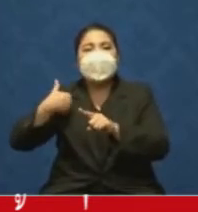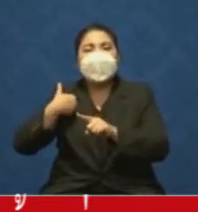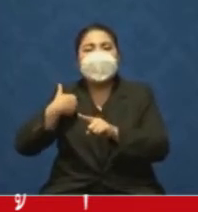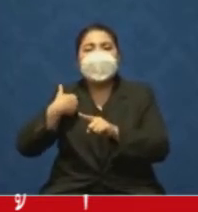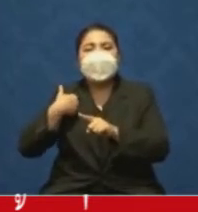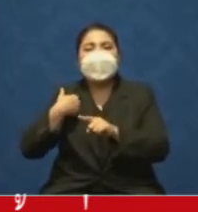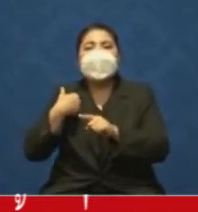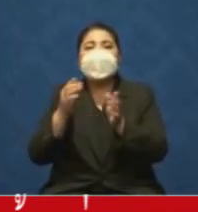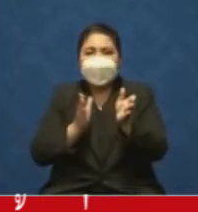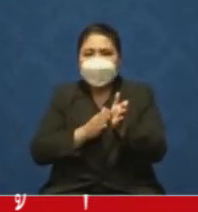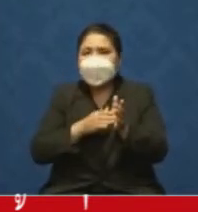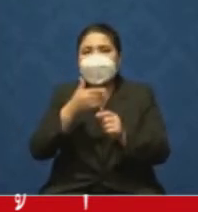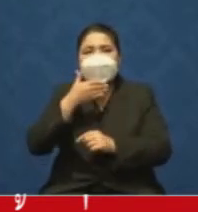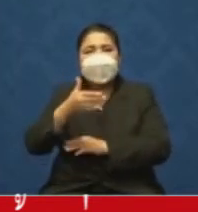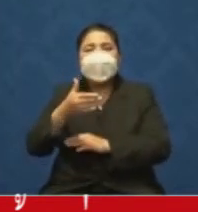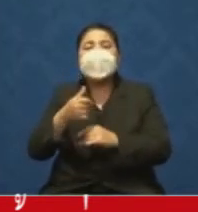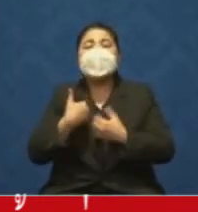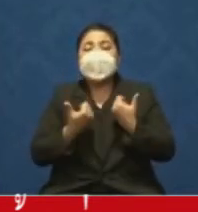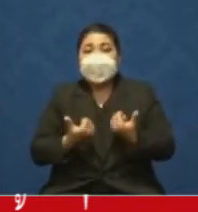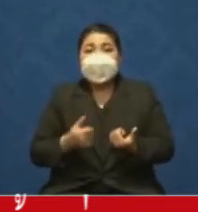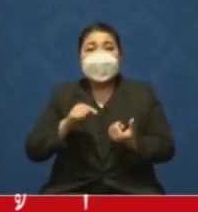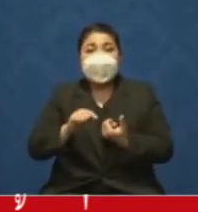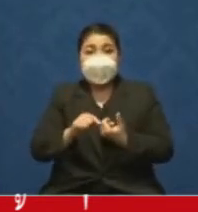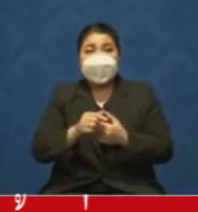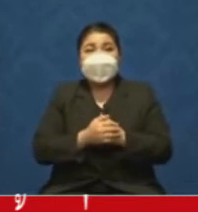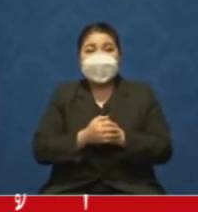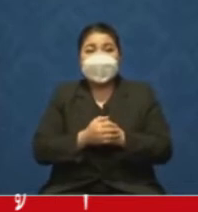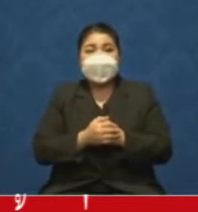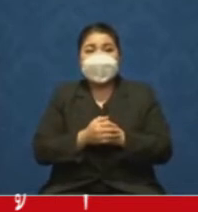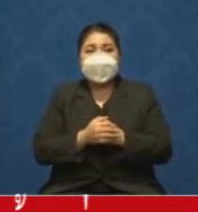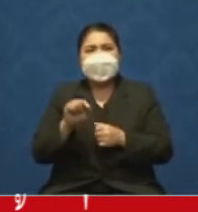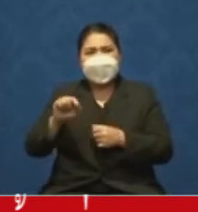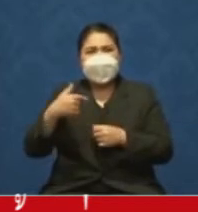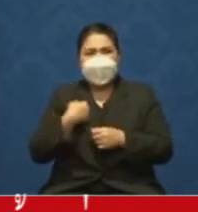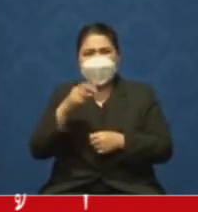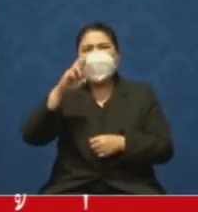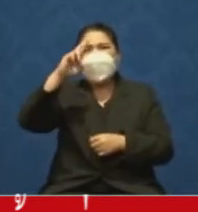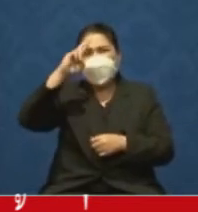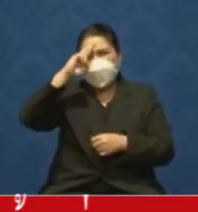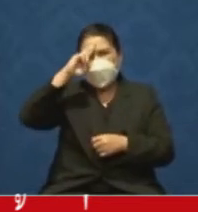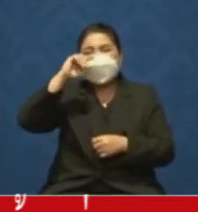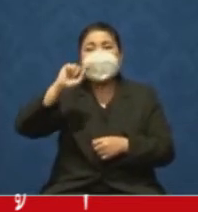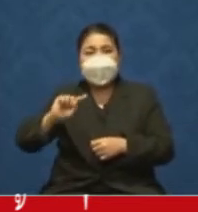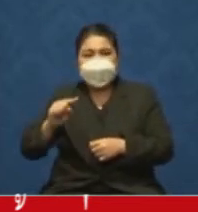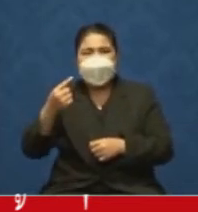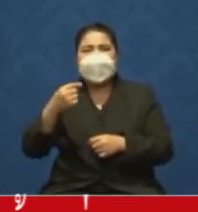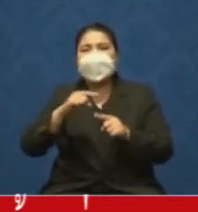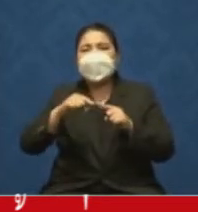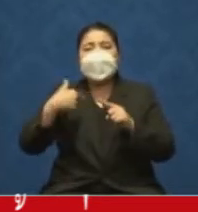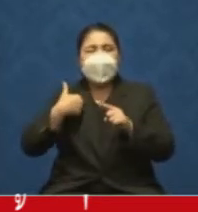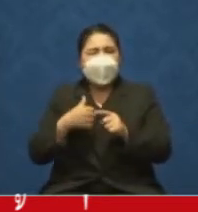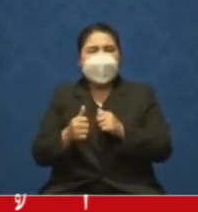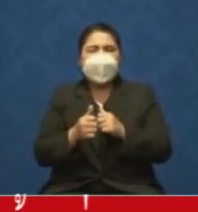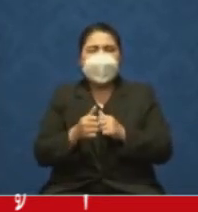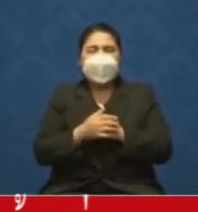เราเคยต่อสู้เอาชนะโลกระบาดอุบัติใหม่ที่รายแรงมาหายโลกไม่ว่าจะ